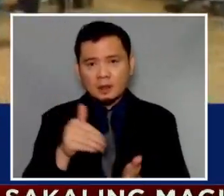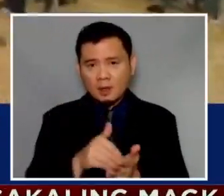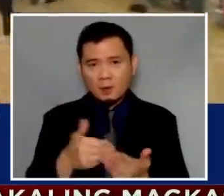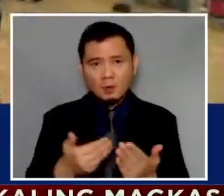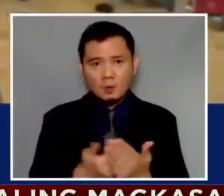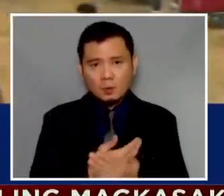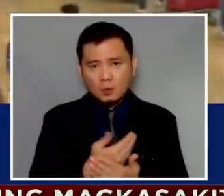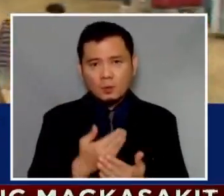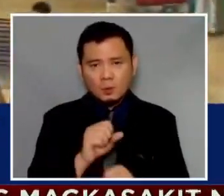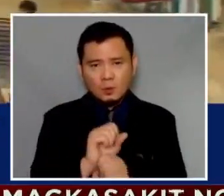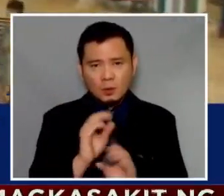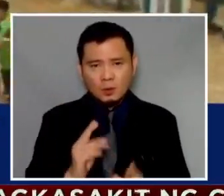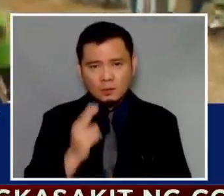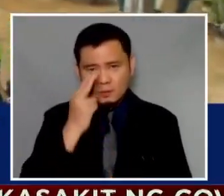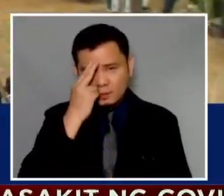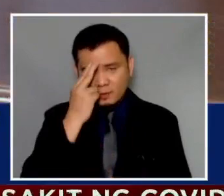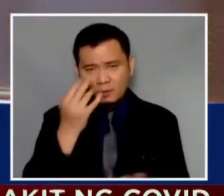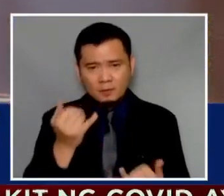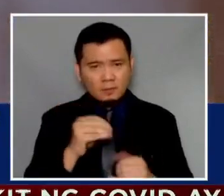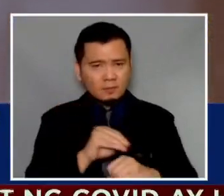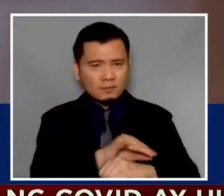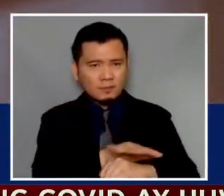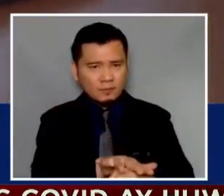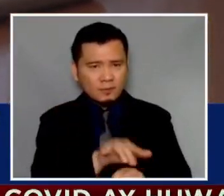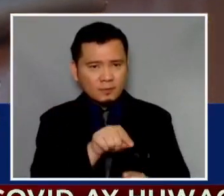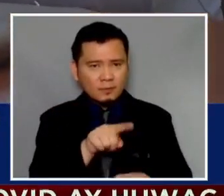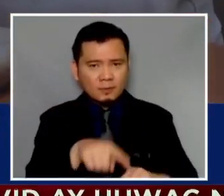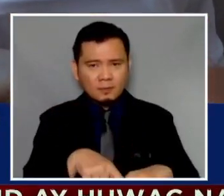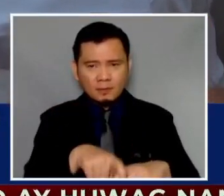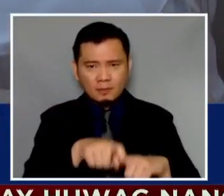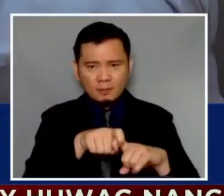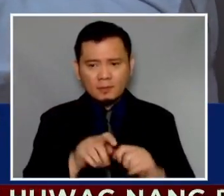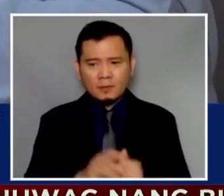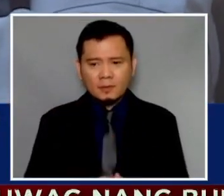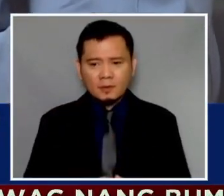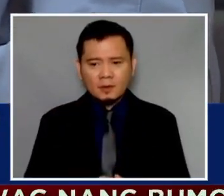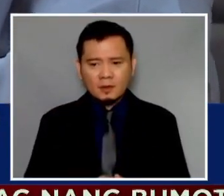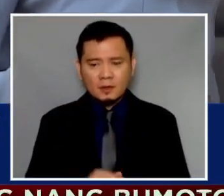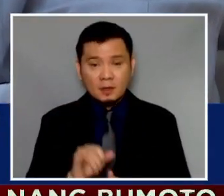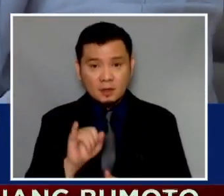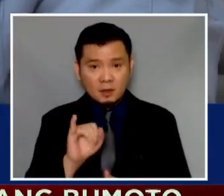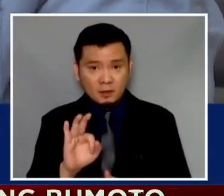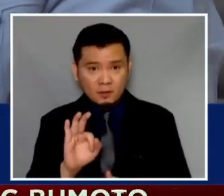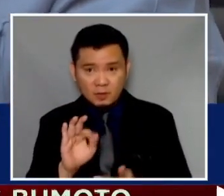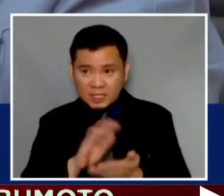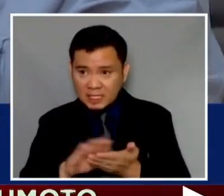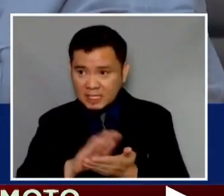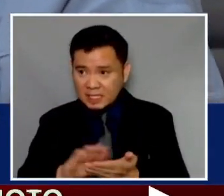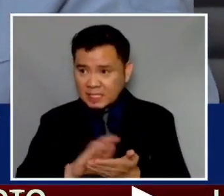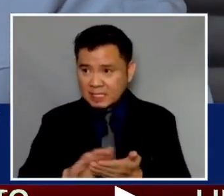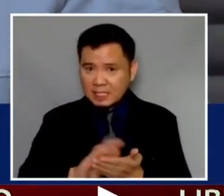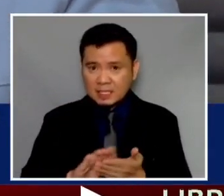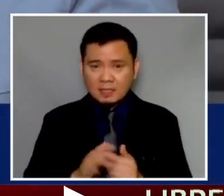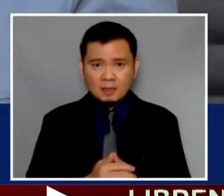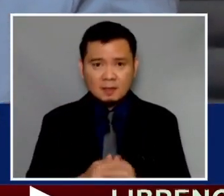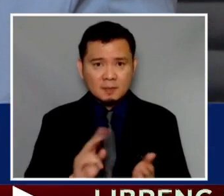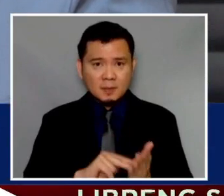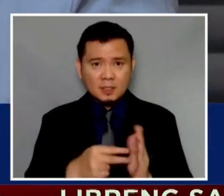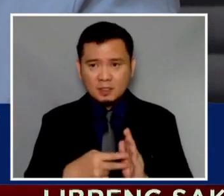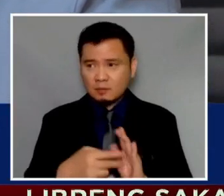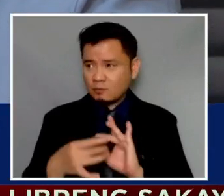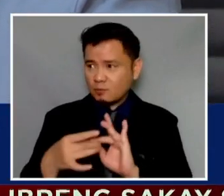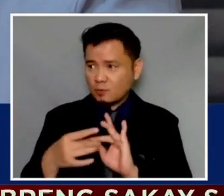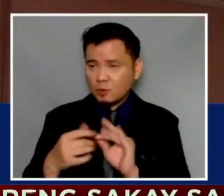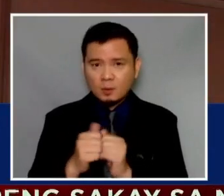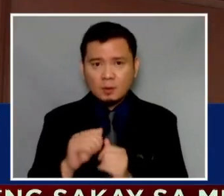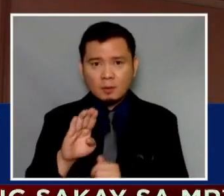ang apektado sa deployment suspension. Para naman maayos ang gusot, nais ni Mamao na makipagpulong kay Bello. Pero